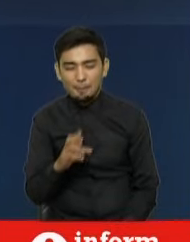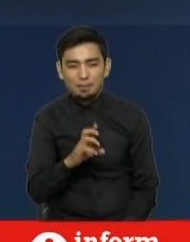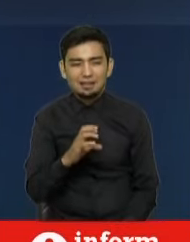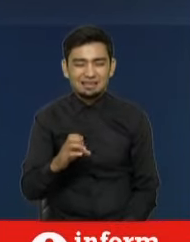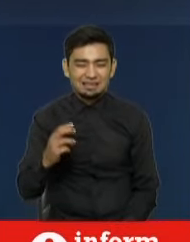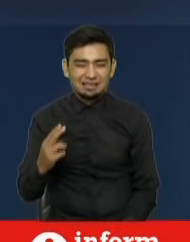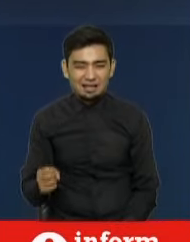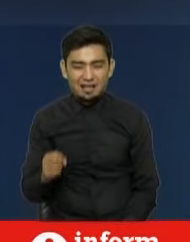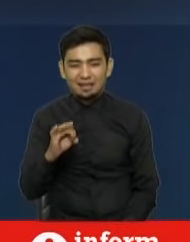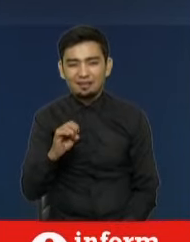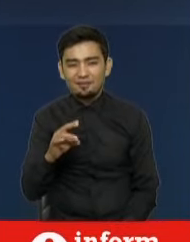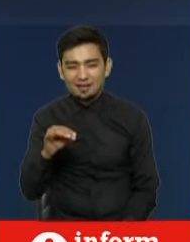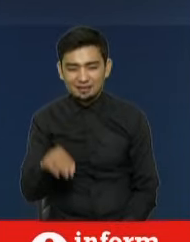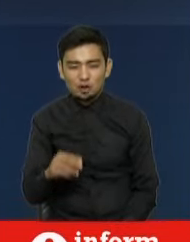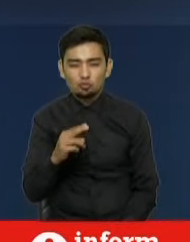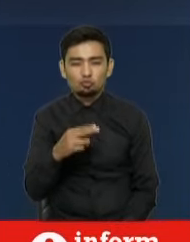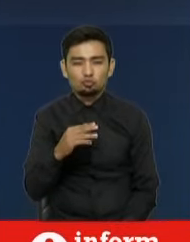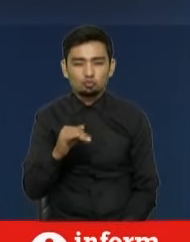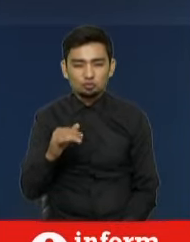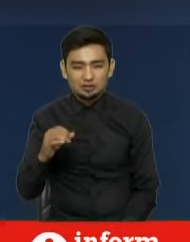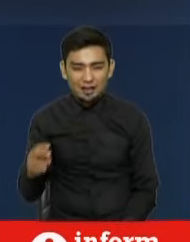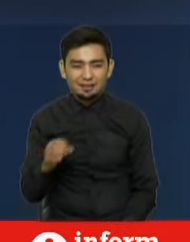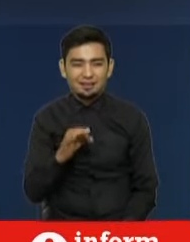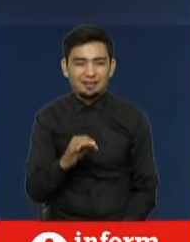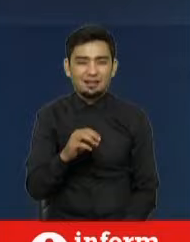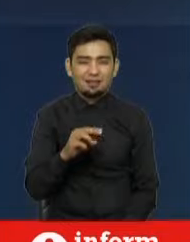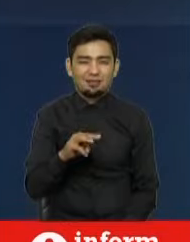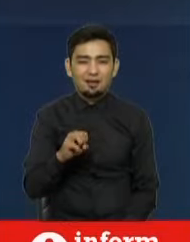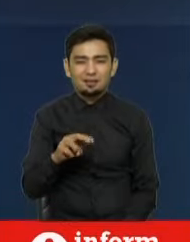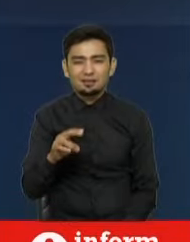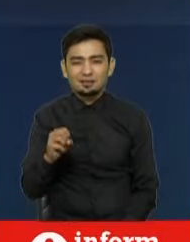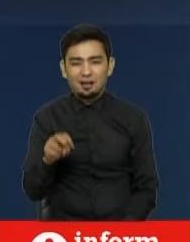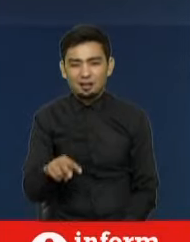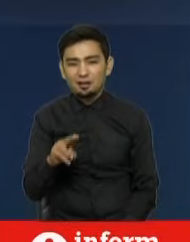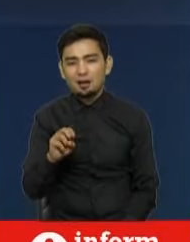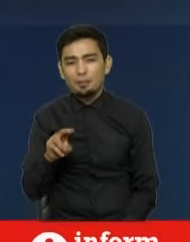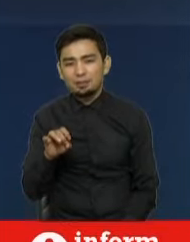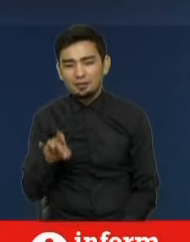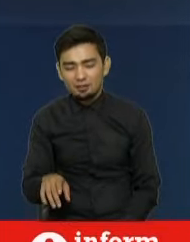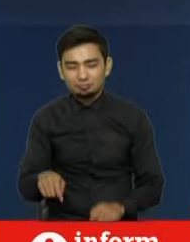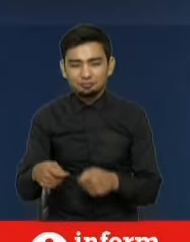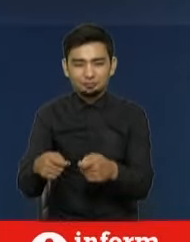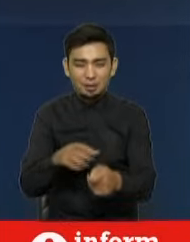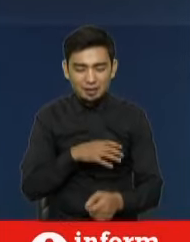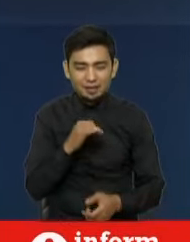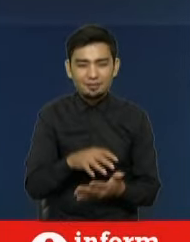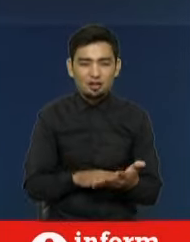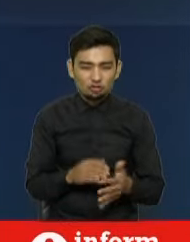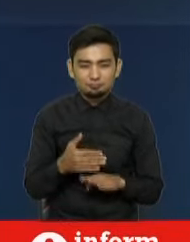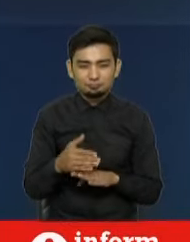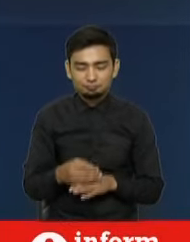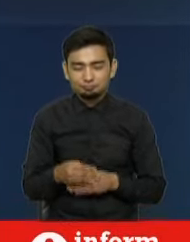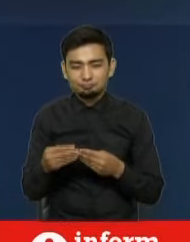Жусан Инвест, Центр Секьюритис, UD Capital и Тансар Капитал. Дальнейшая передача активов будет осуществляться поэтапно,